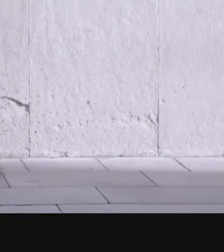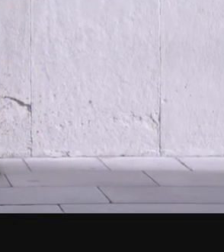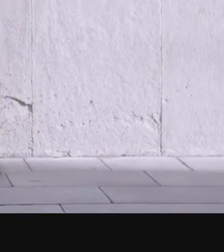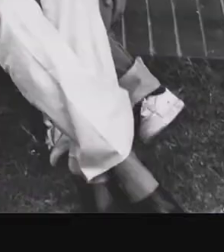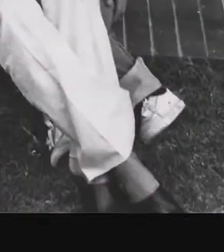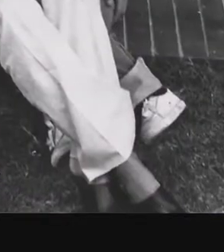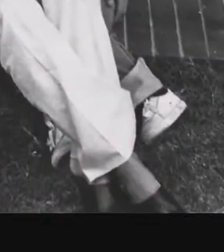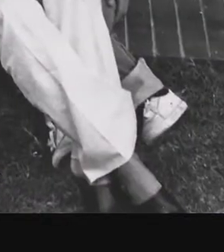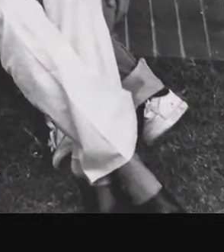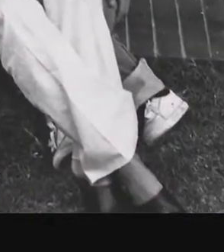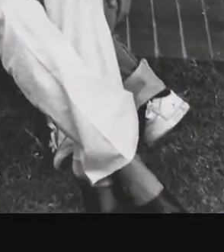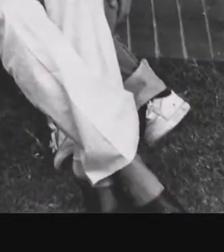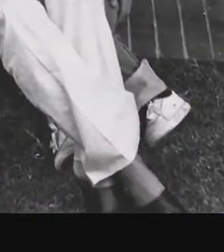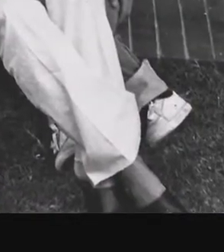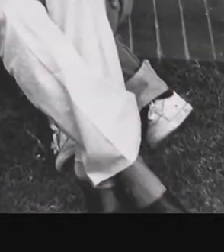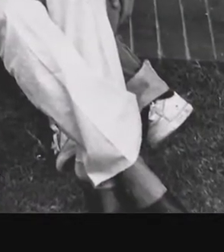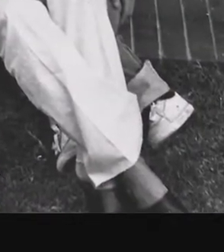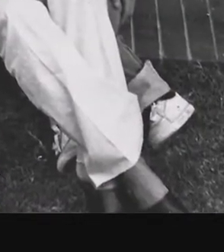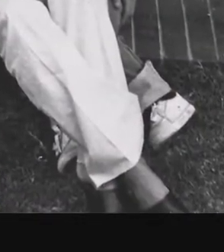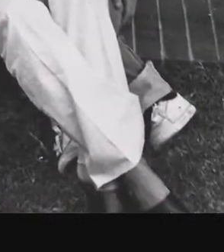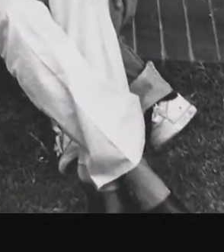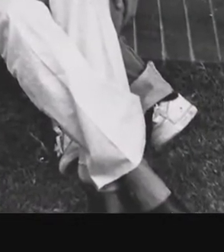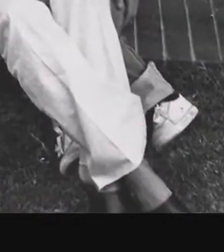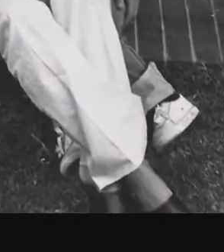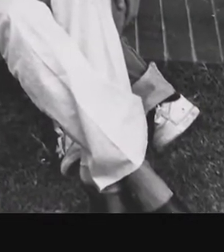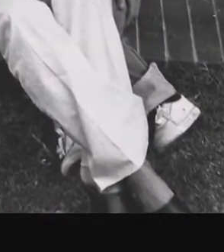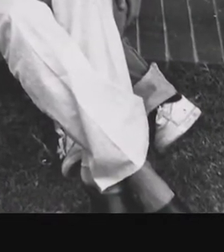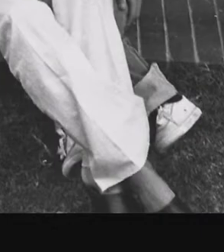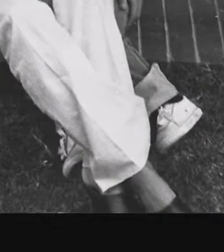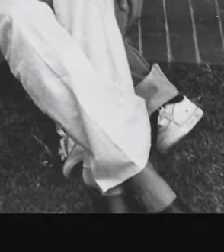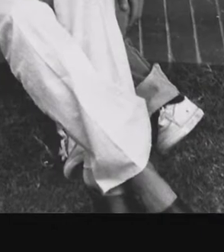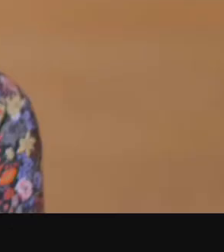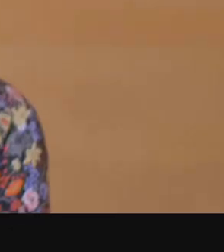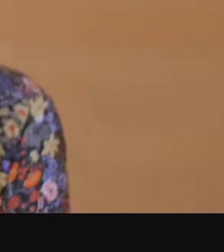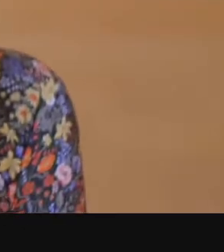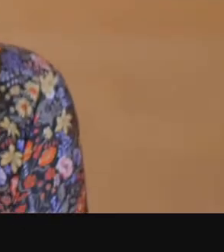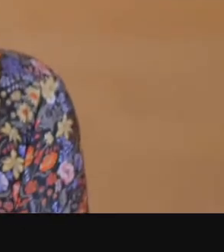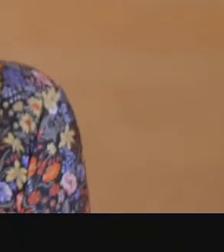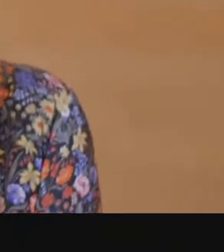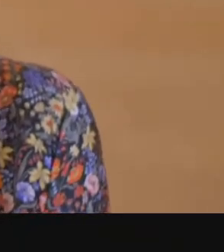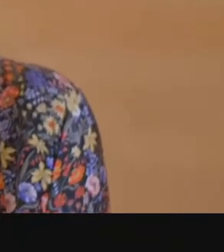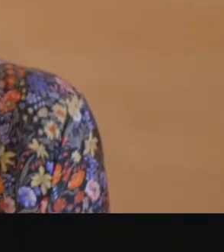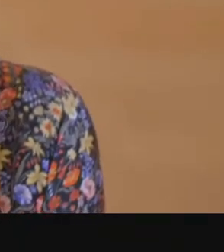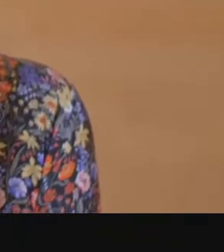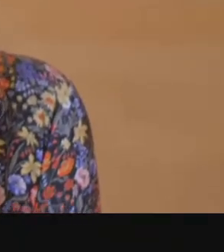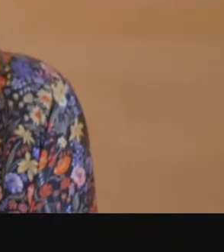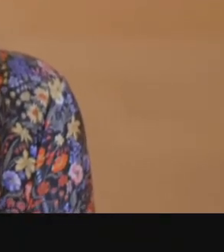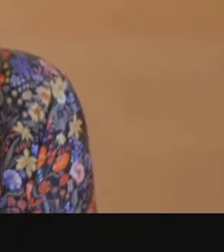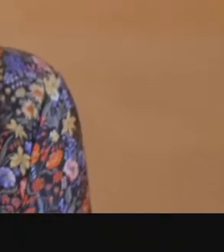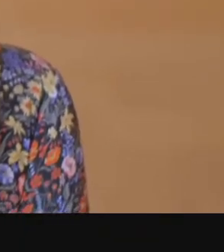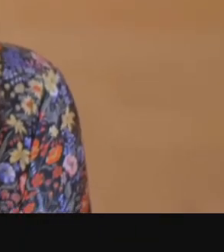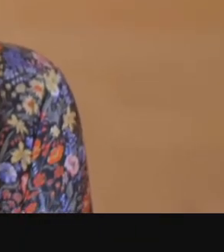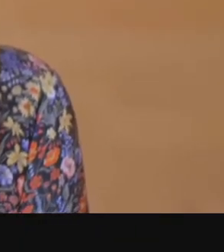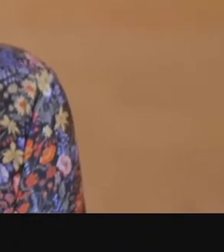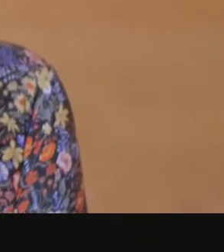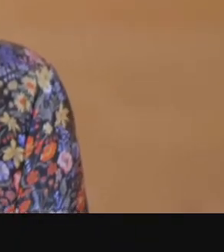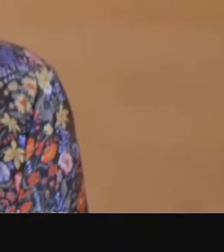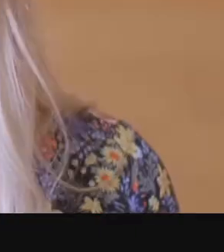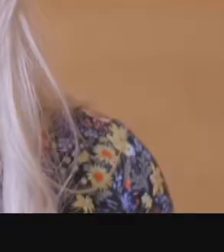Un referent important a la meva vida és la meva mare. Per això porto el seu cognom. Jo de petita volia ser